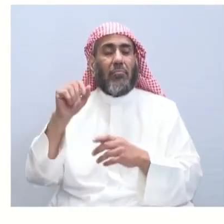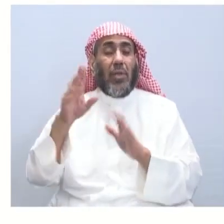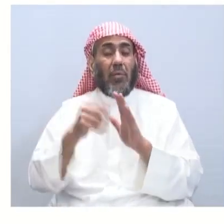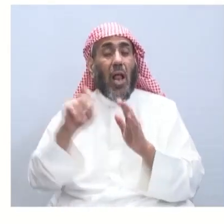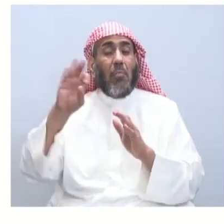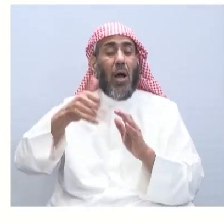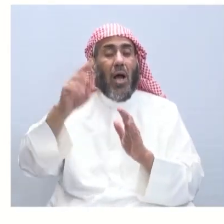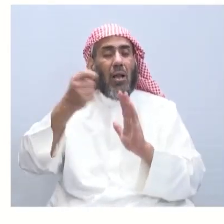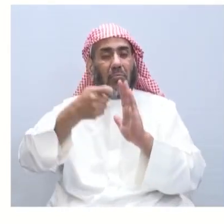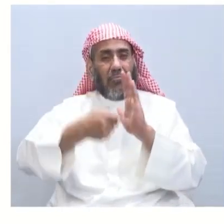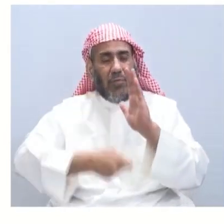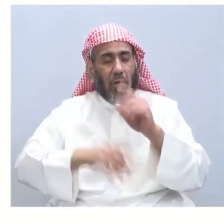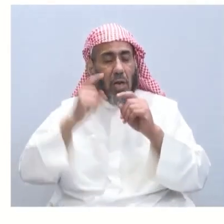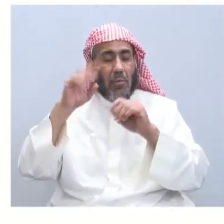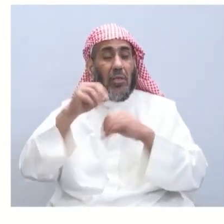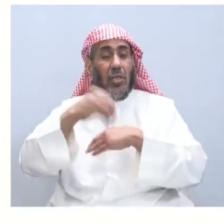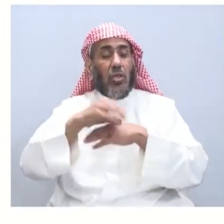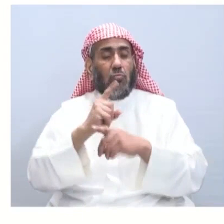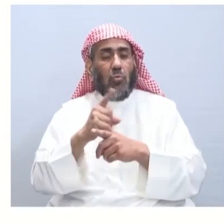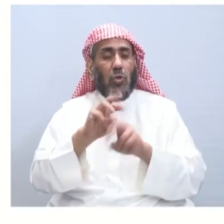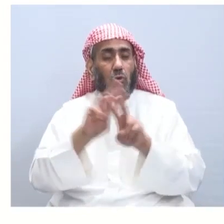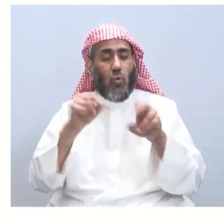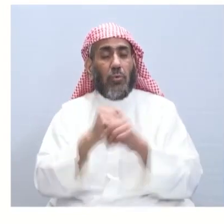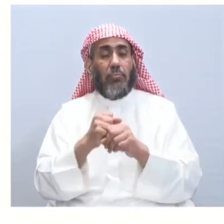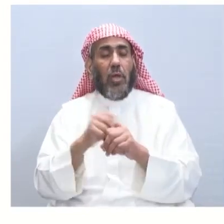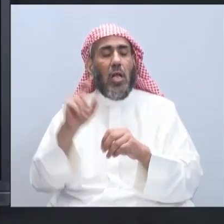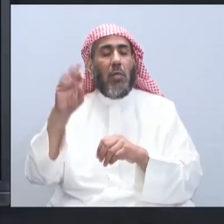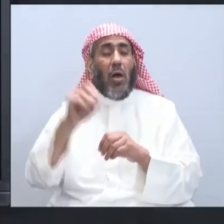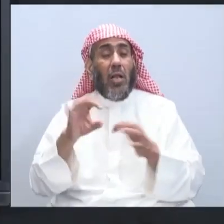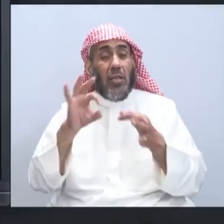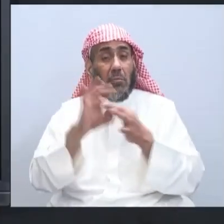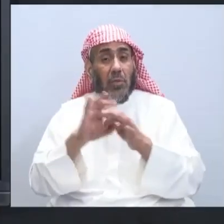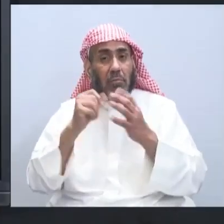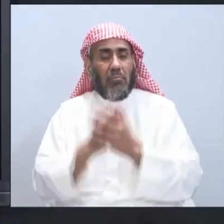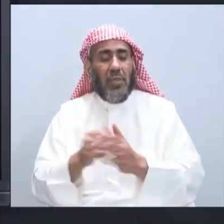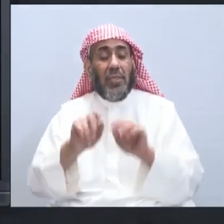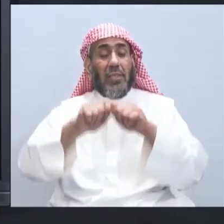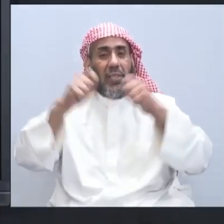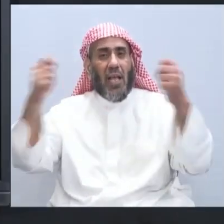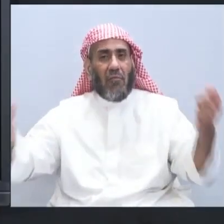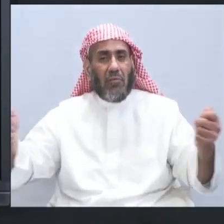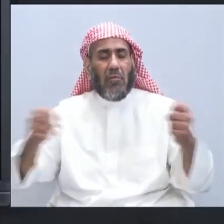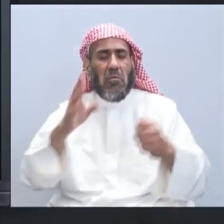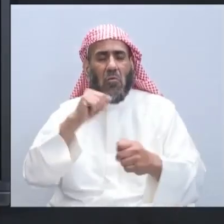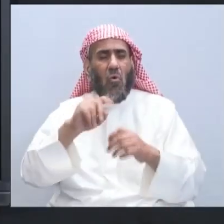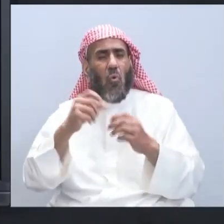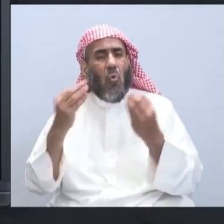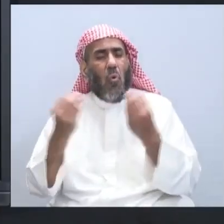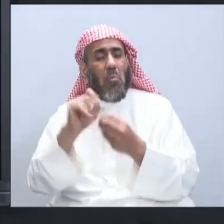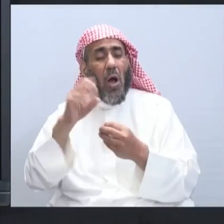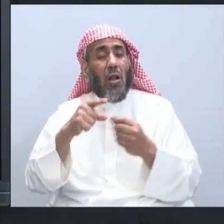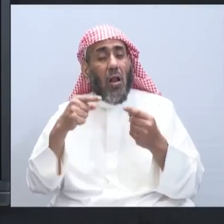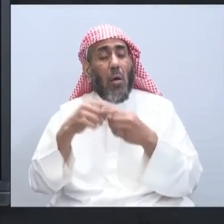العربي المقاله طبعا هذا هو رابط الدرس الرقميه ايضا بامكانك الدخول طبعا المقاله ارتبطت بالصحافه لم تعرف المقاله الا مع ظهور